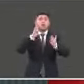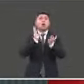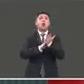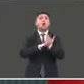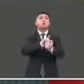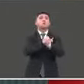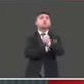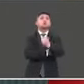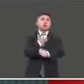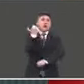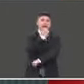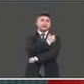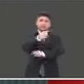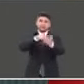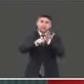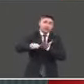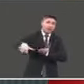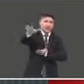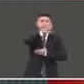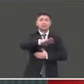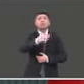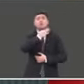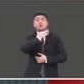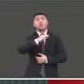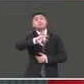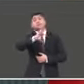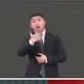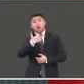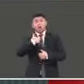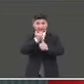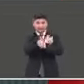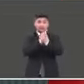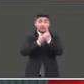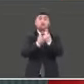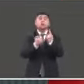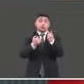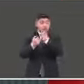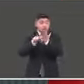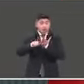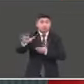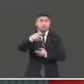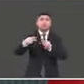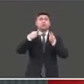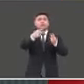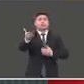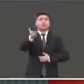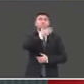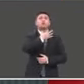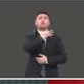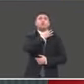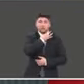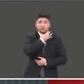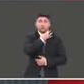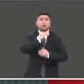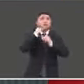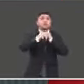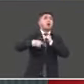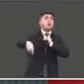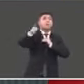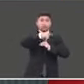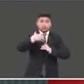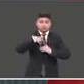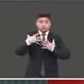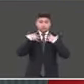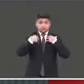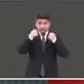gücümüz olan aşılarını yaptırmaya veya tamamlamaya davet ediyor toplumsal bağışıklık